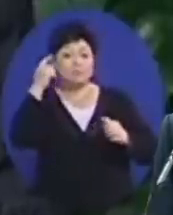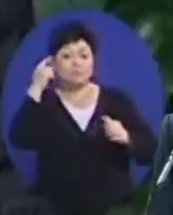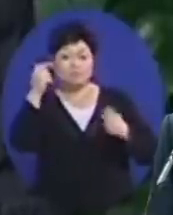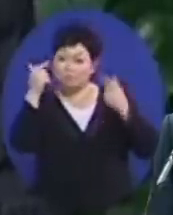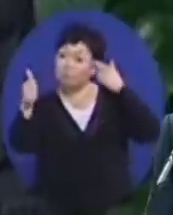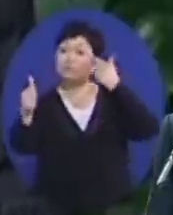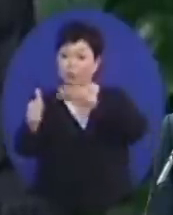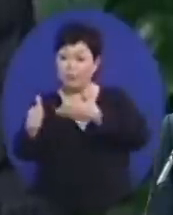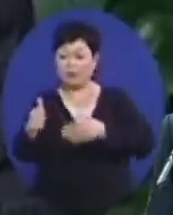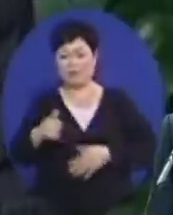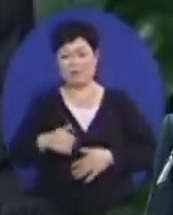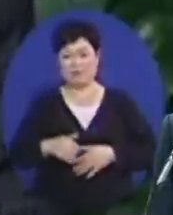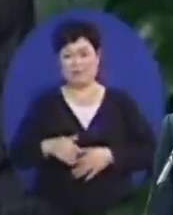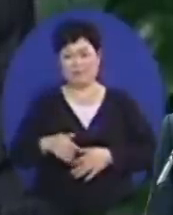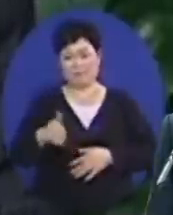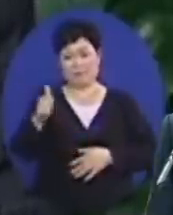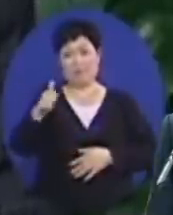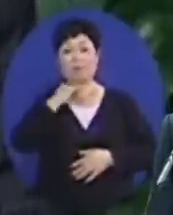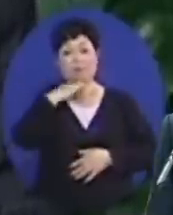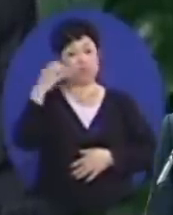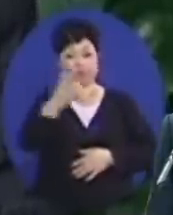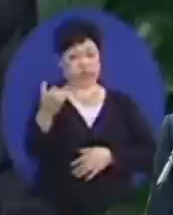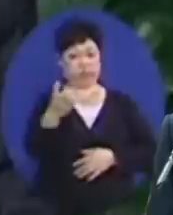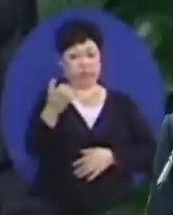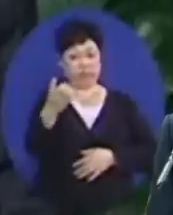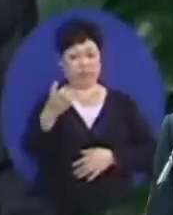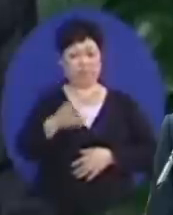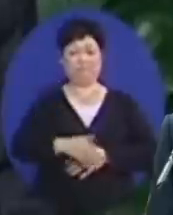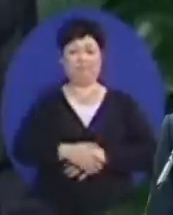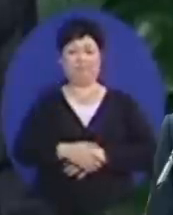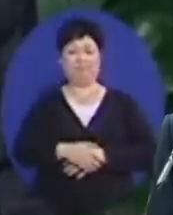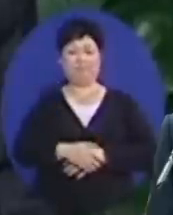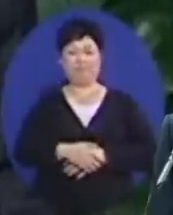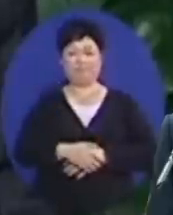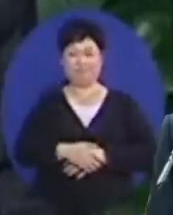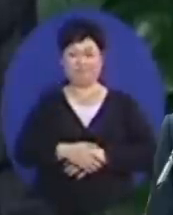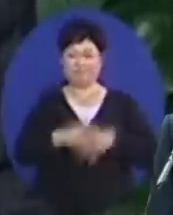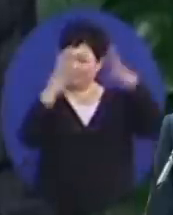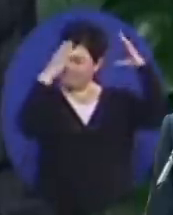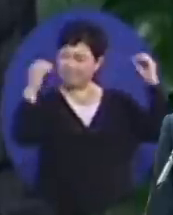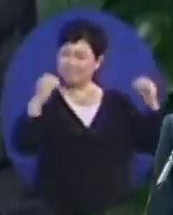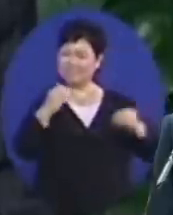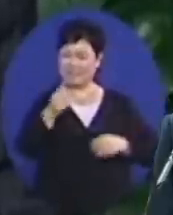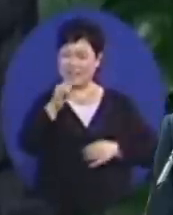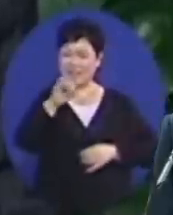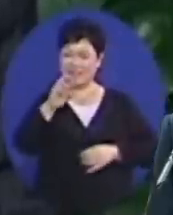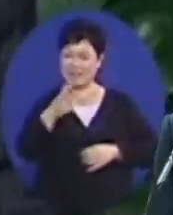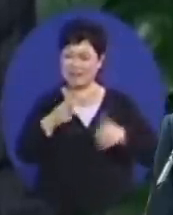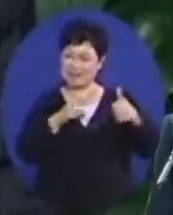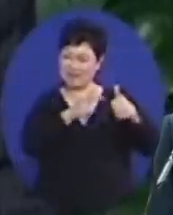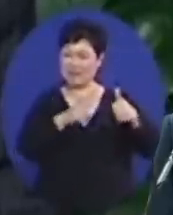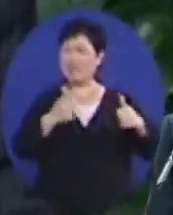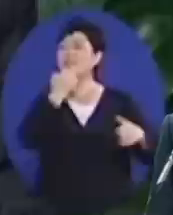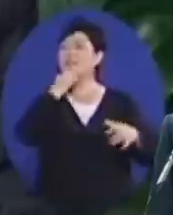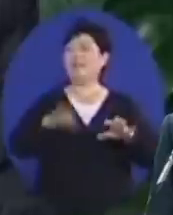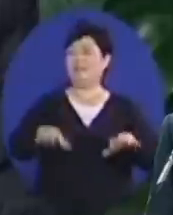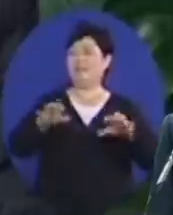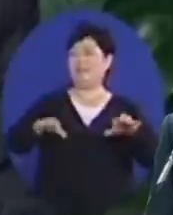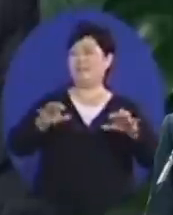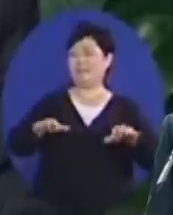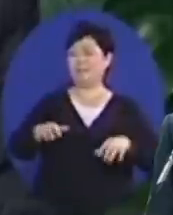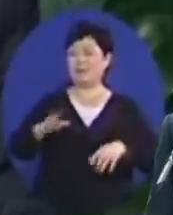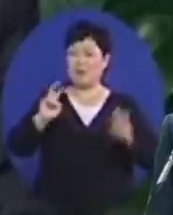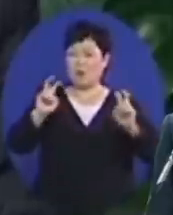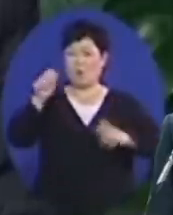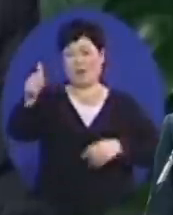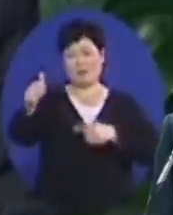회장님이 90살이에요 그러니까 나폴레옹 힐이 웃으면서, 회장님,